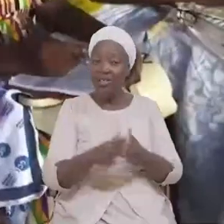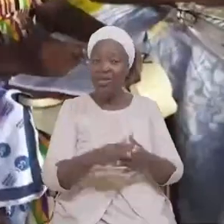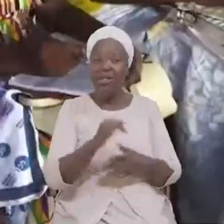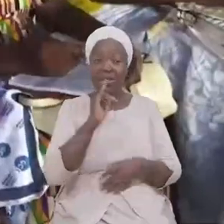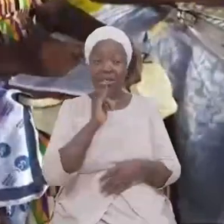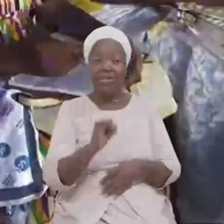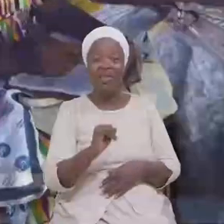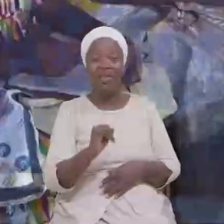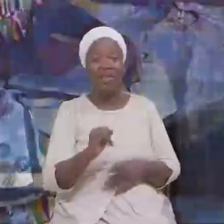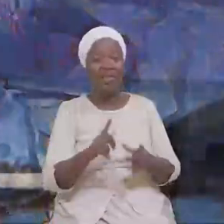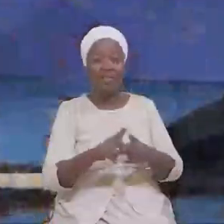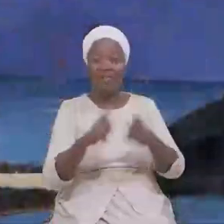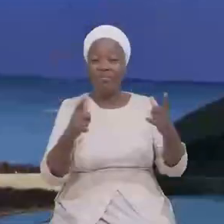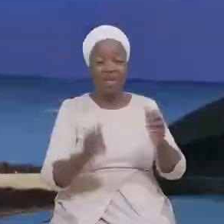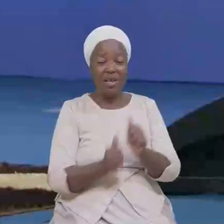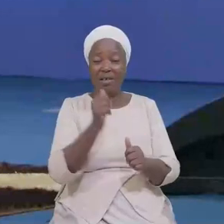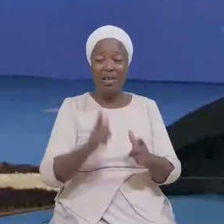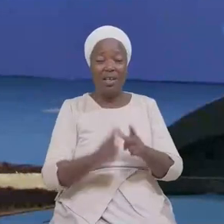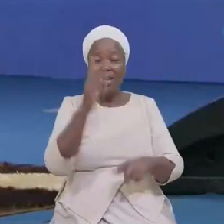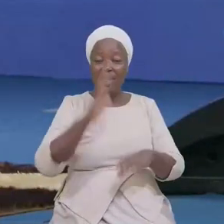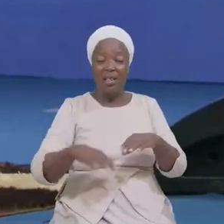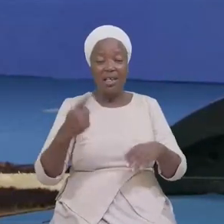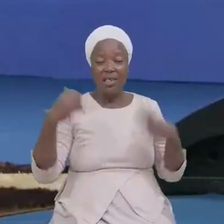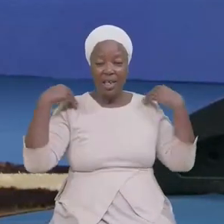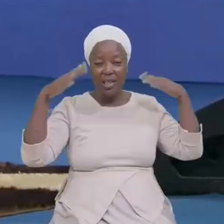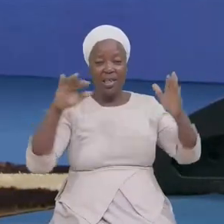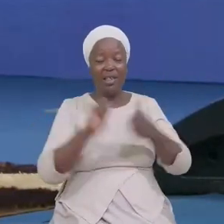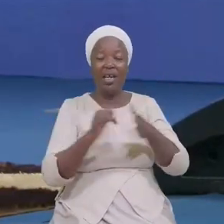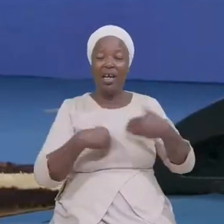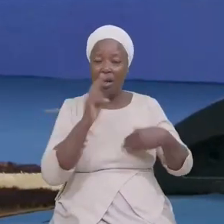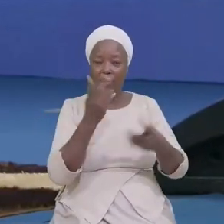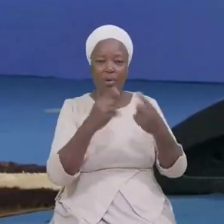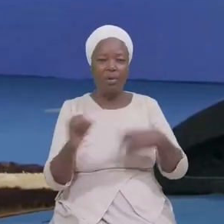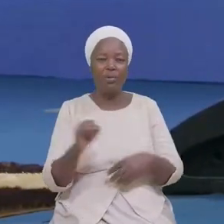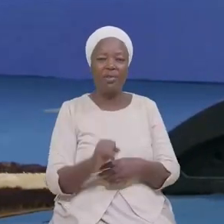tellement plus grand que les anges qui venaient.